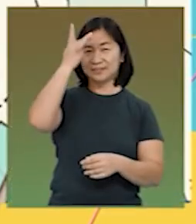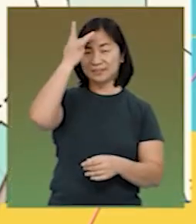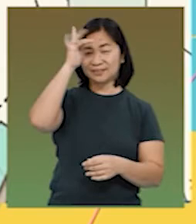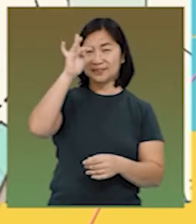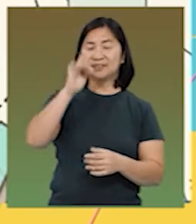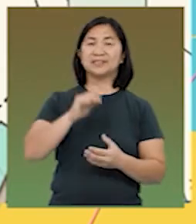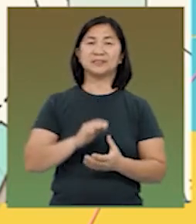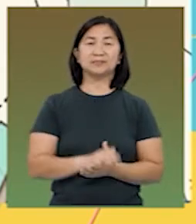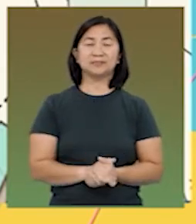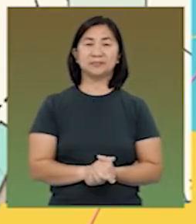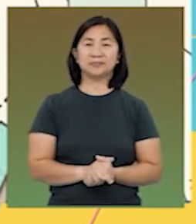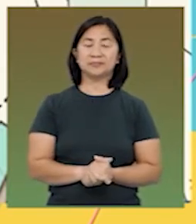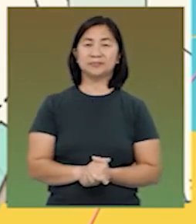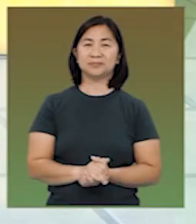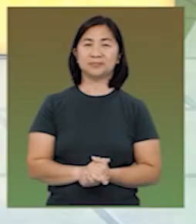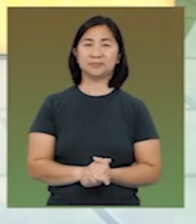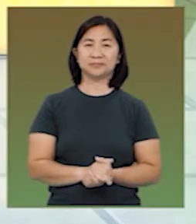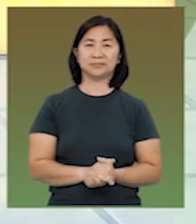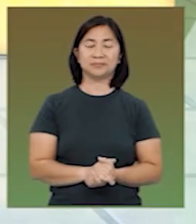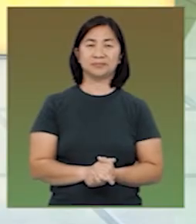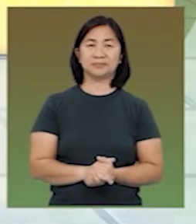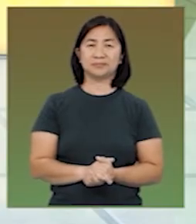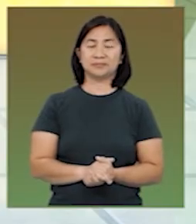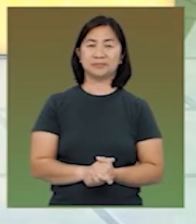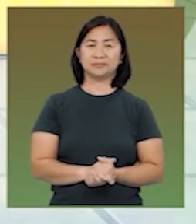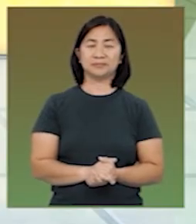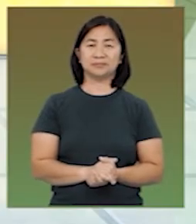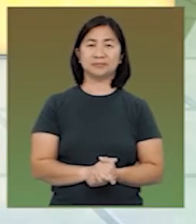Math Talino!